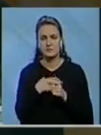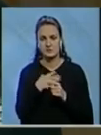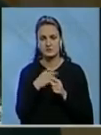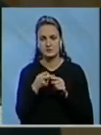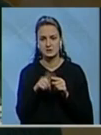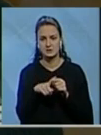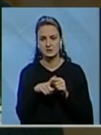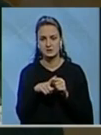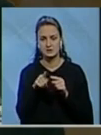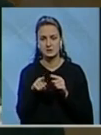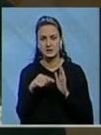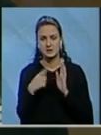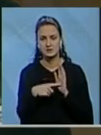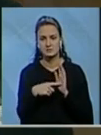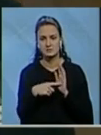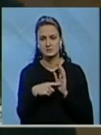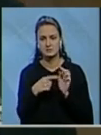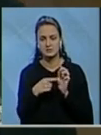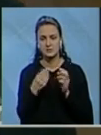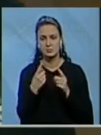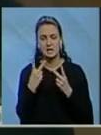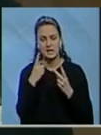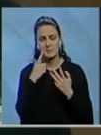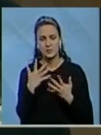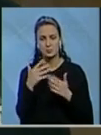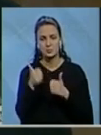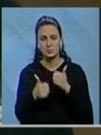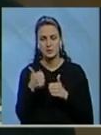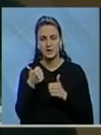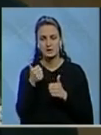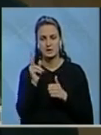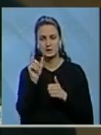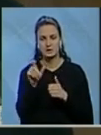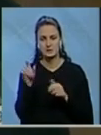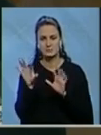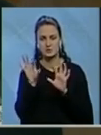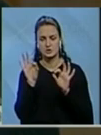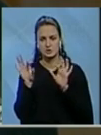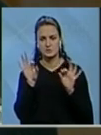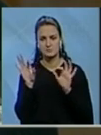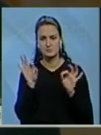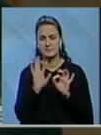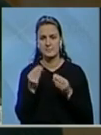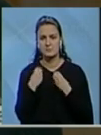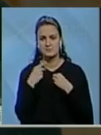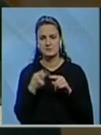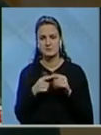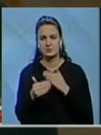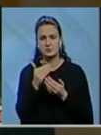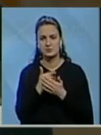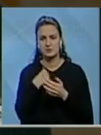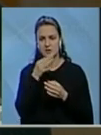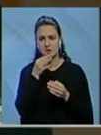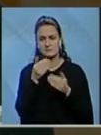უზრუნველყოფს ეფექტური კონკურსის ჩატარებას, კარგი კანდიდატების შერჩევას და არ მოგცემს იმ შედეგს, რომელიც ჩვენ